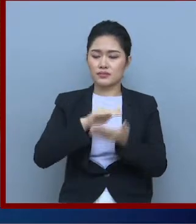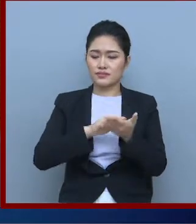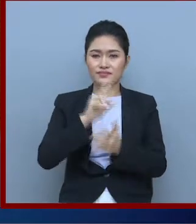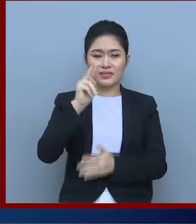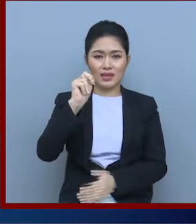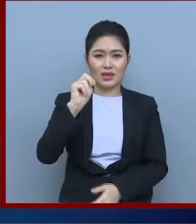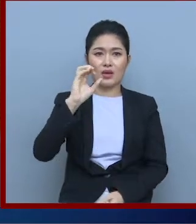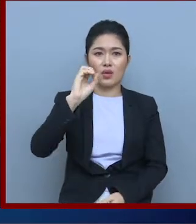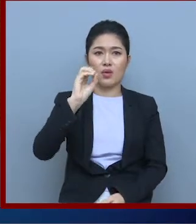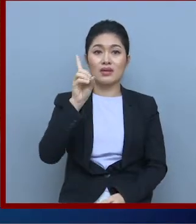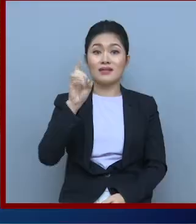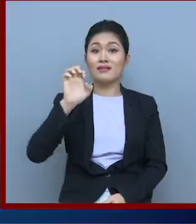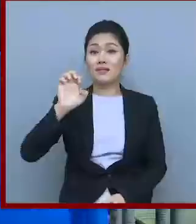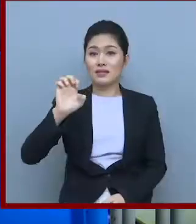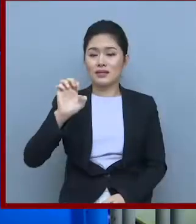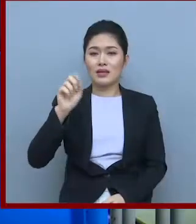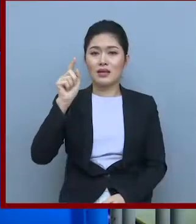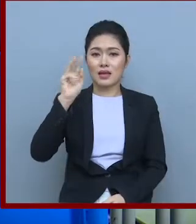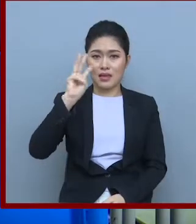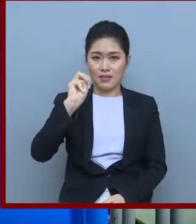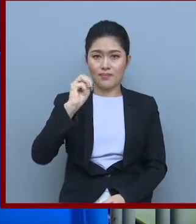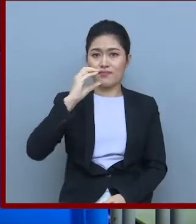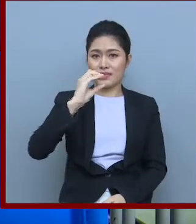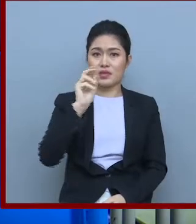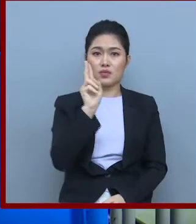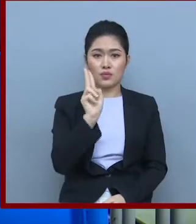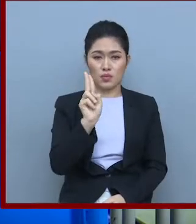เลยเนี่ยก็คือตัว